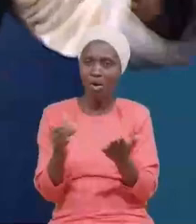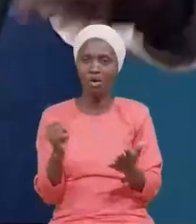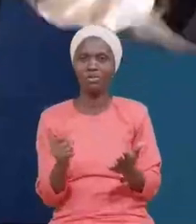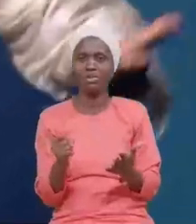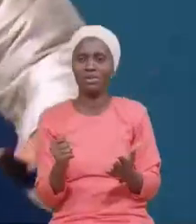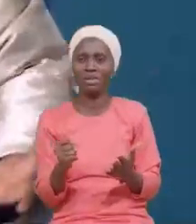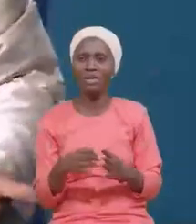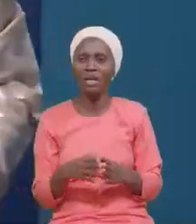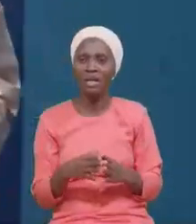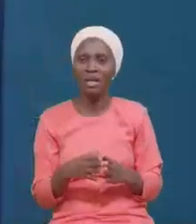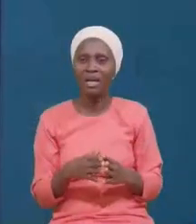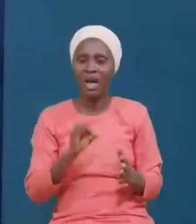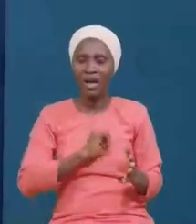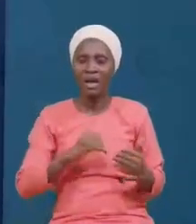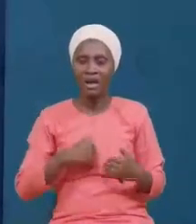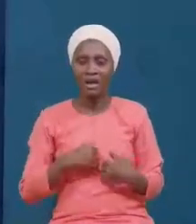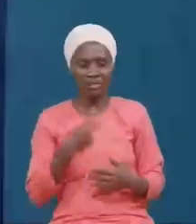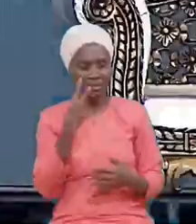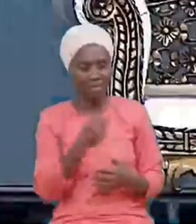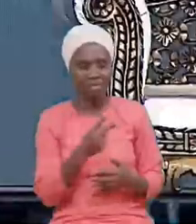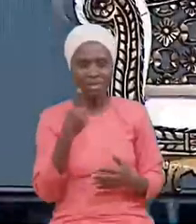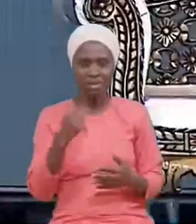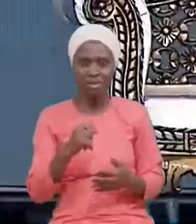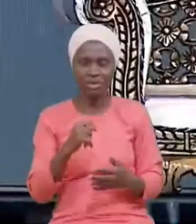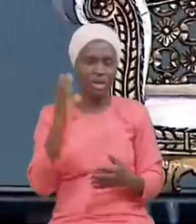Et j'ai écouté les autorités des années écoulées